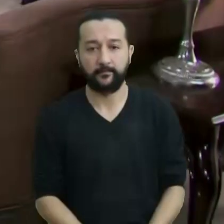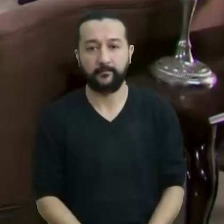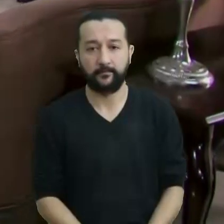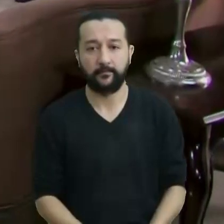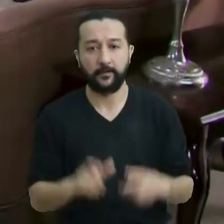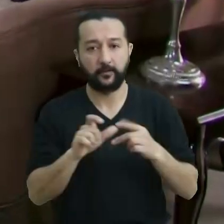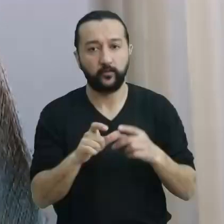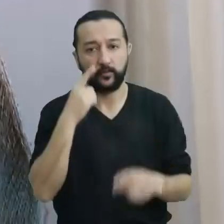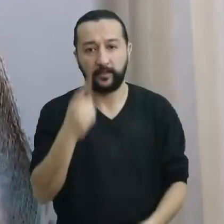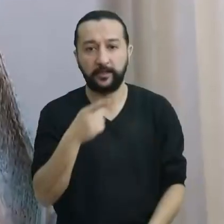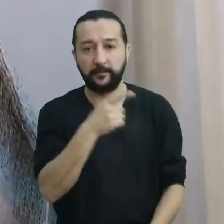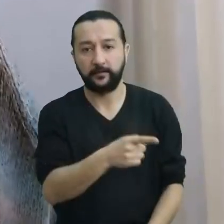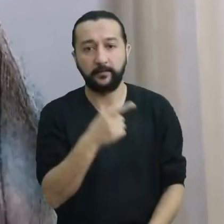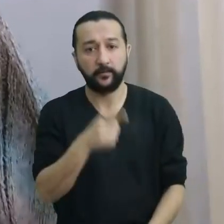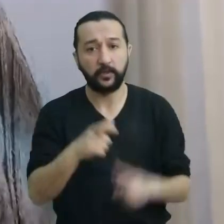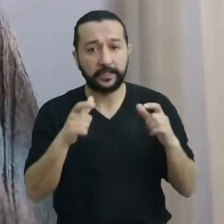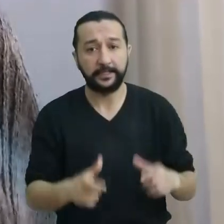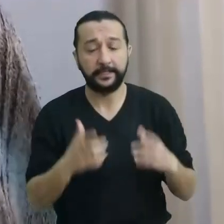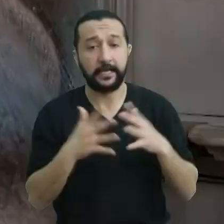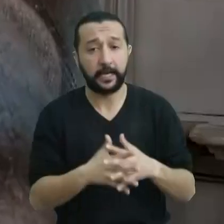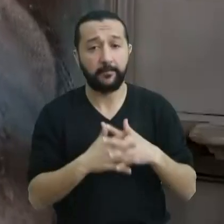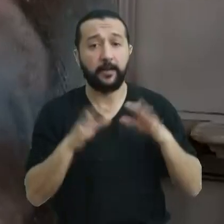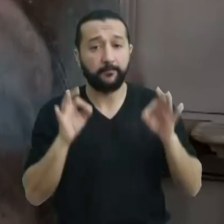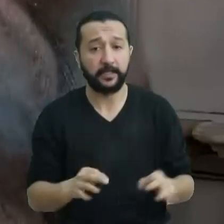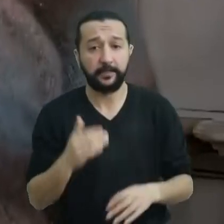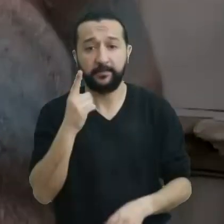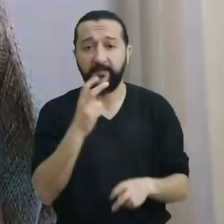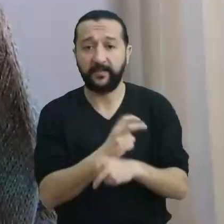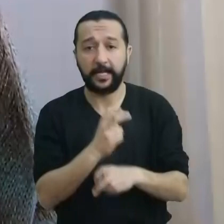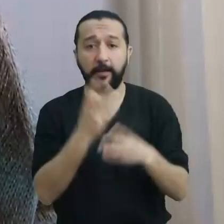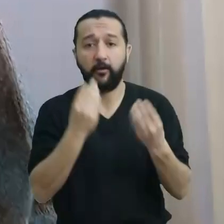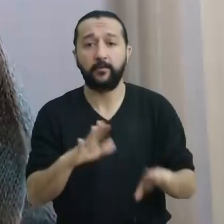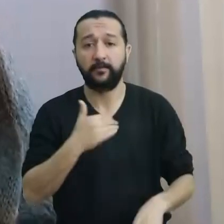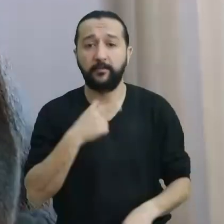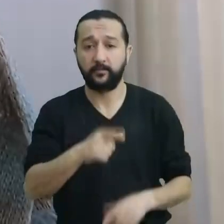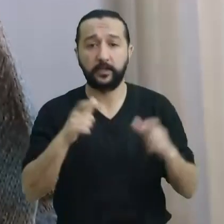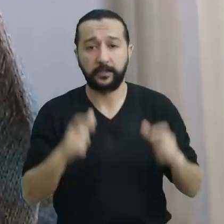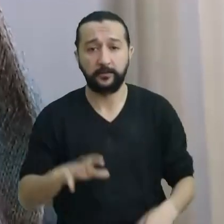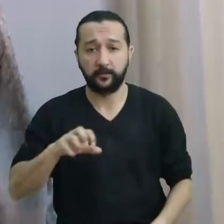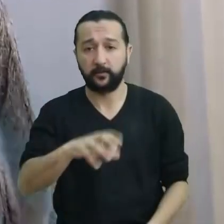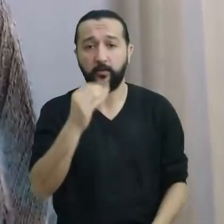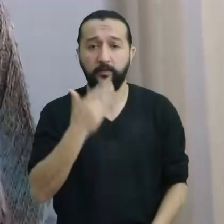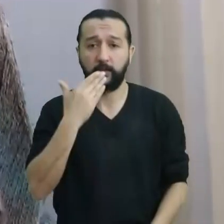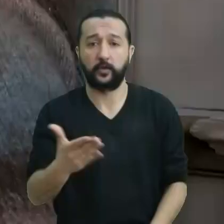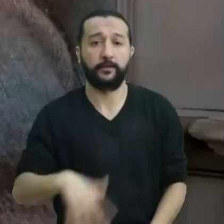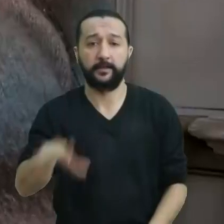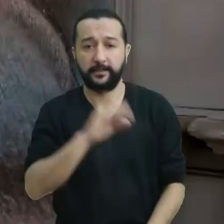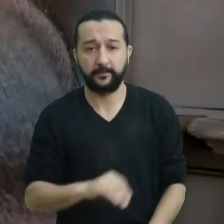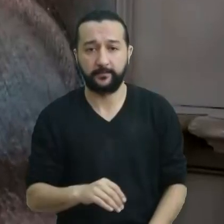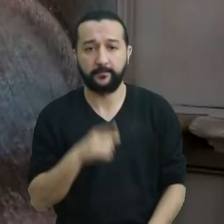gel. Şükrü. Hı. Ya bak burası iyice kalabalıklaştı. Bir felaket yaşanmadan bence burada Tarantino olduğunu söyleyelim